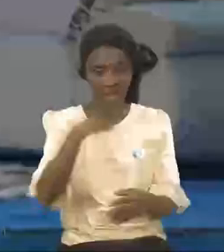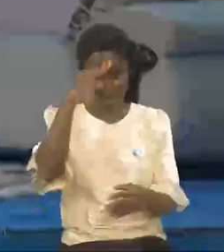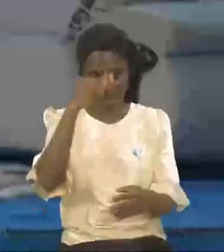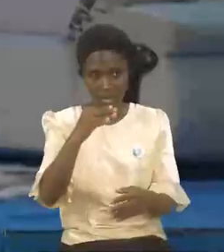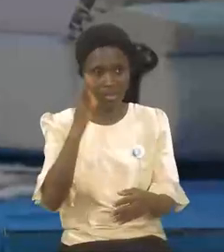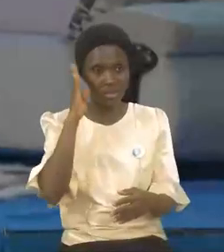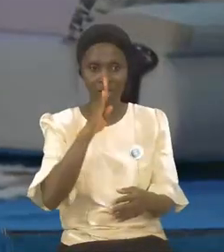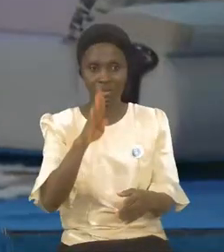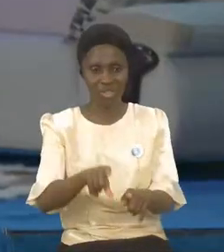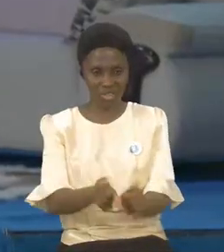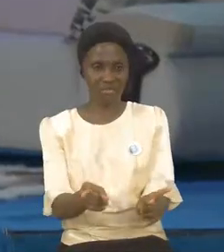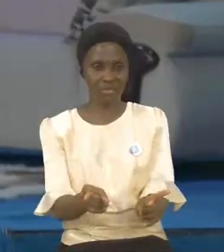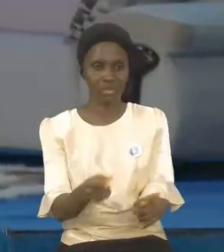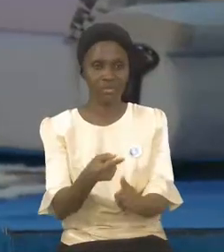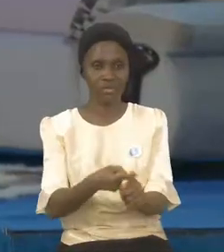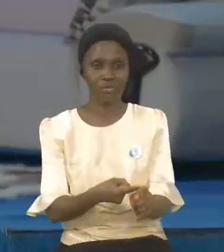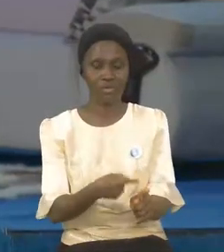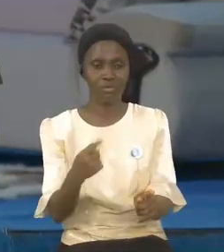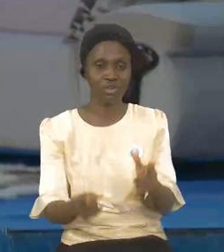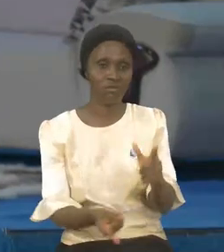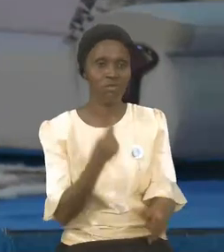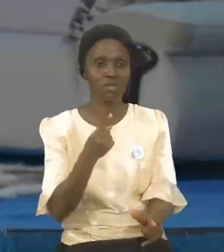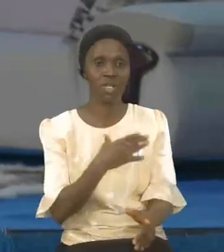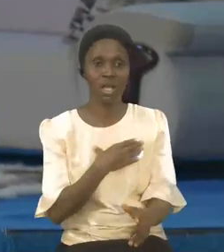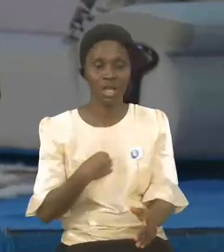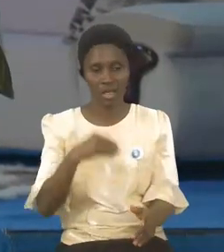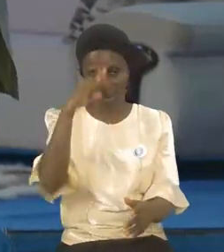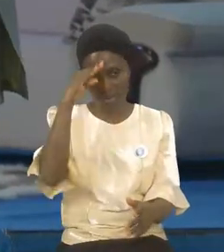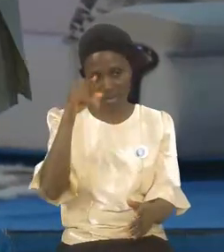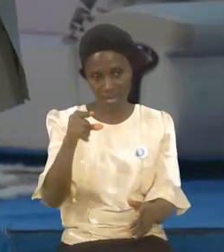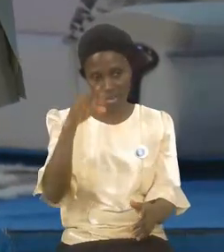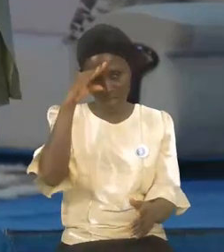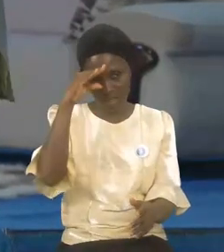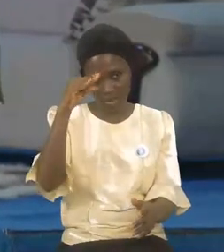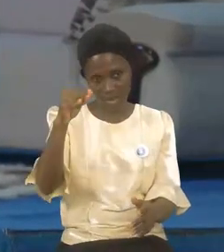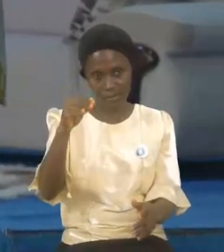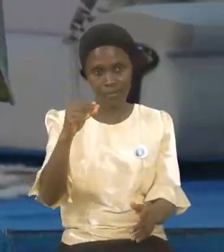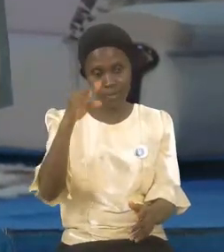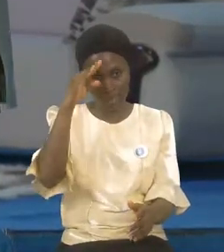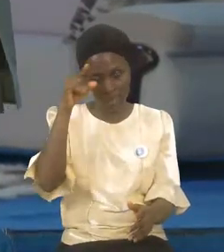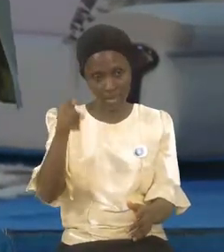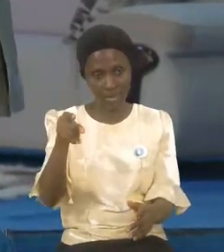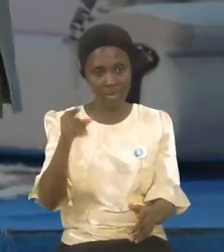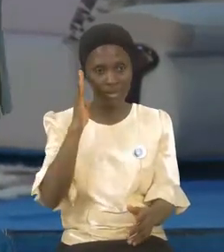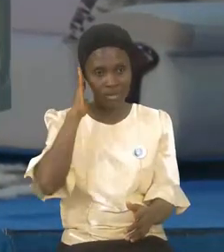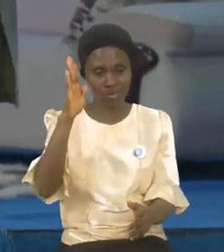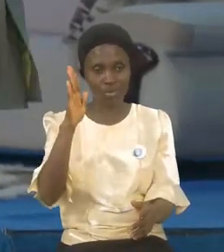différent des premiers et il abaissera 3 rois.